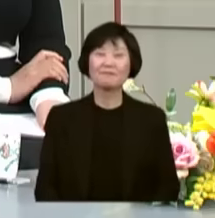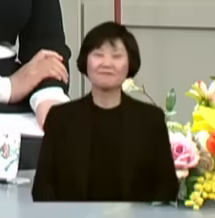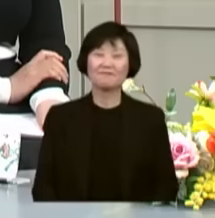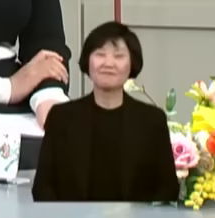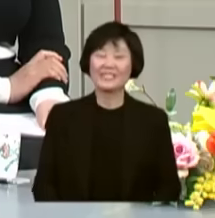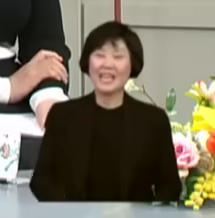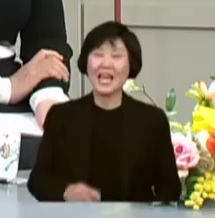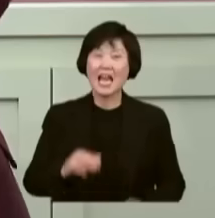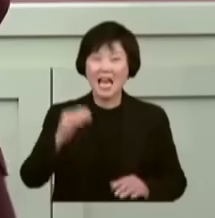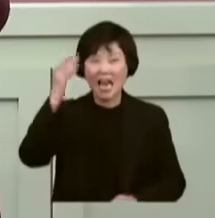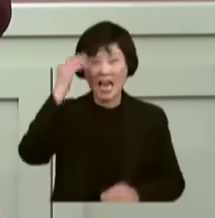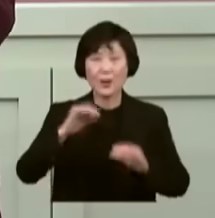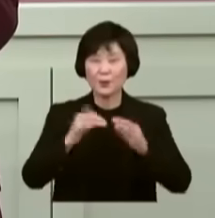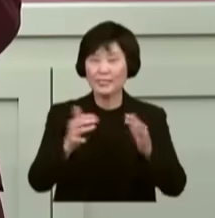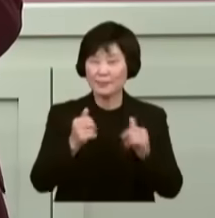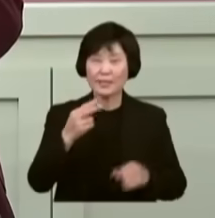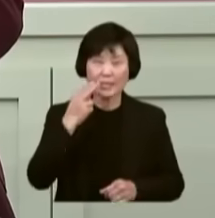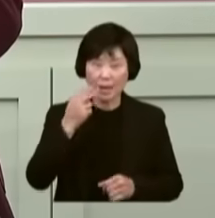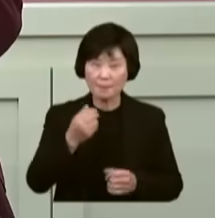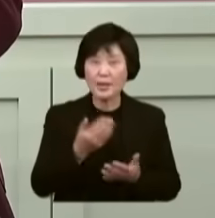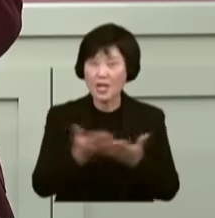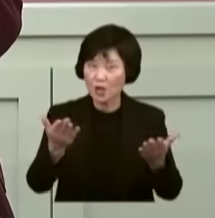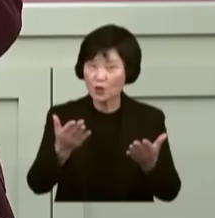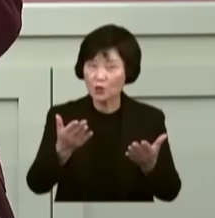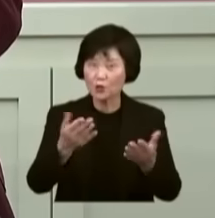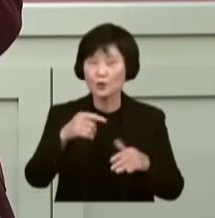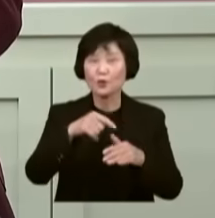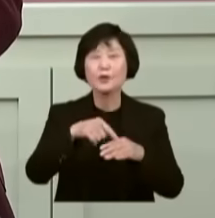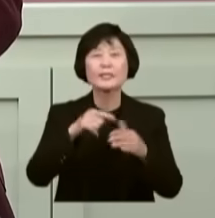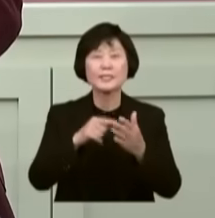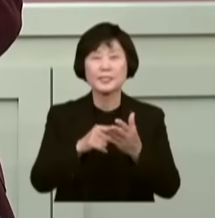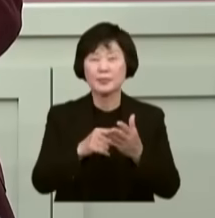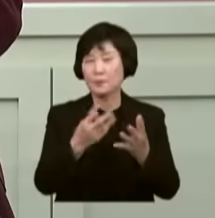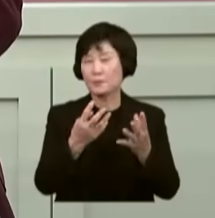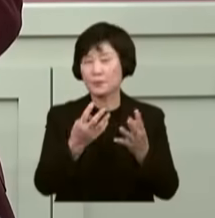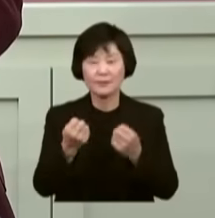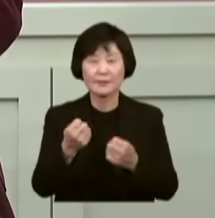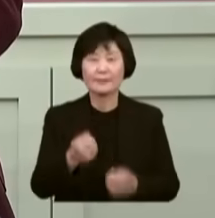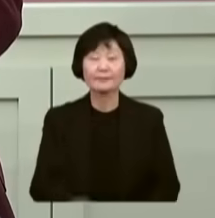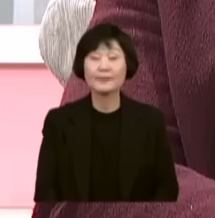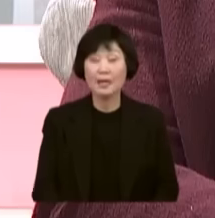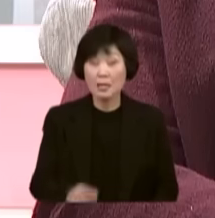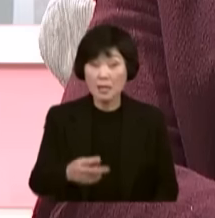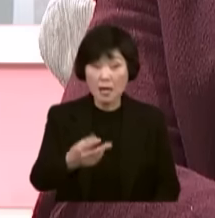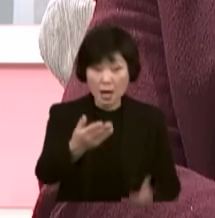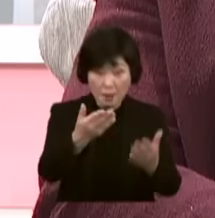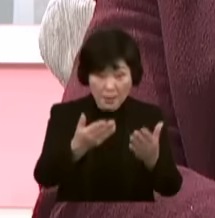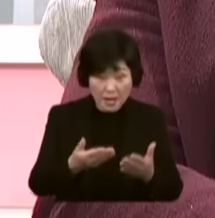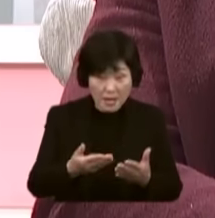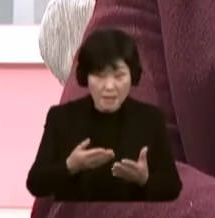인심은 진짜 최고야 전세. 그래서 그 담배를 이제 하나 꺼가지고 피는데 그때부터 목이